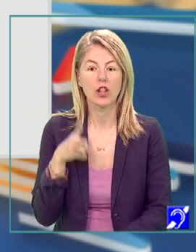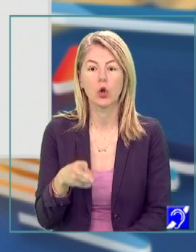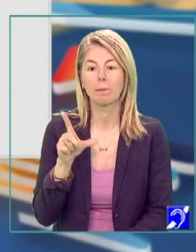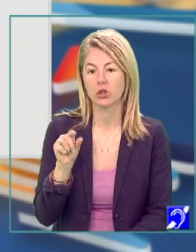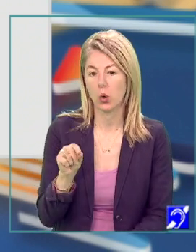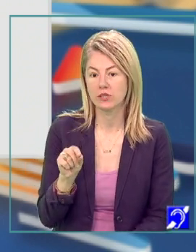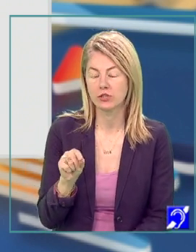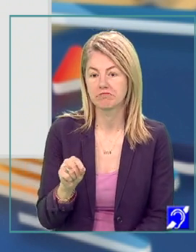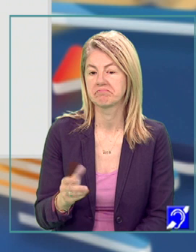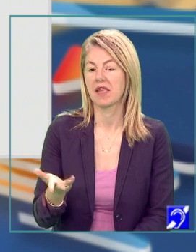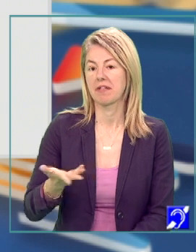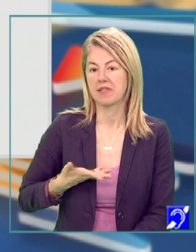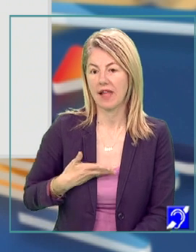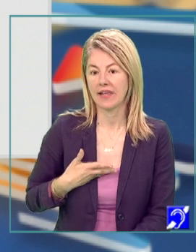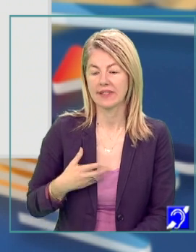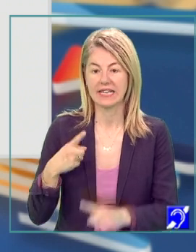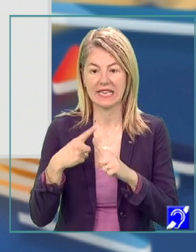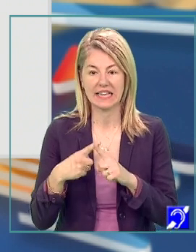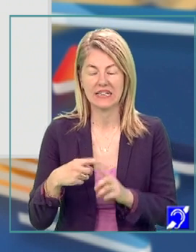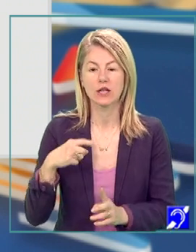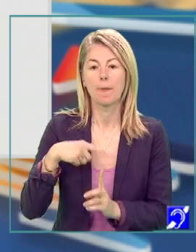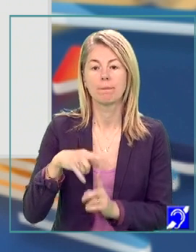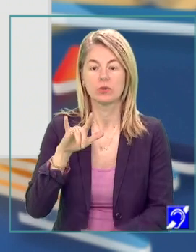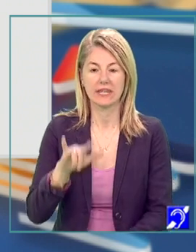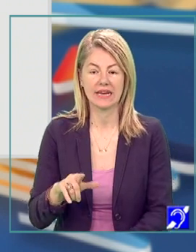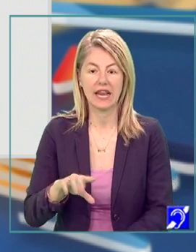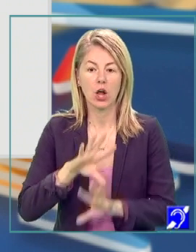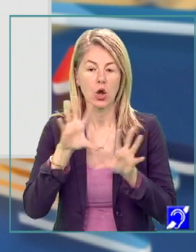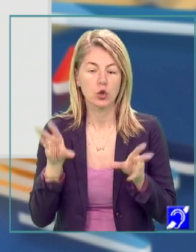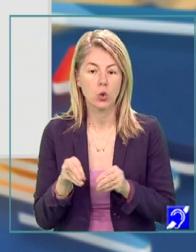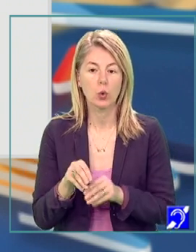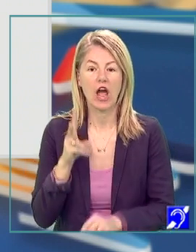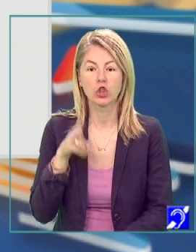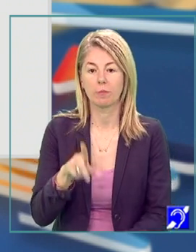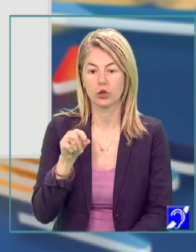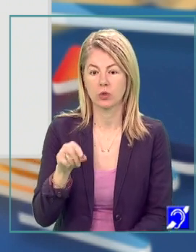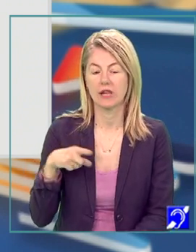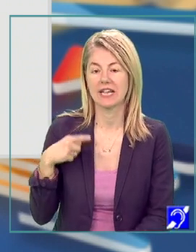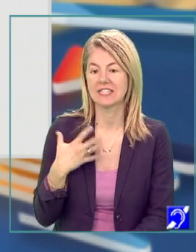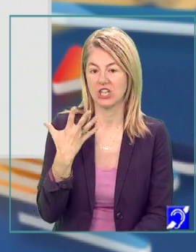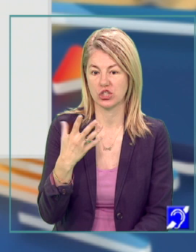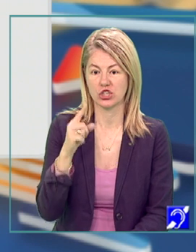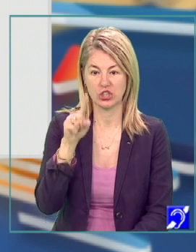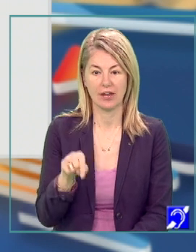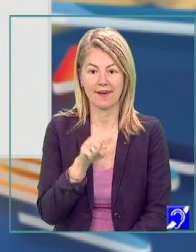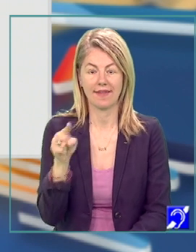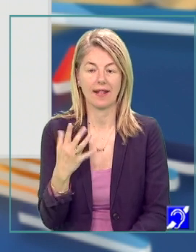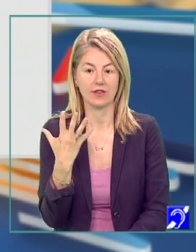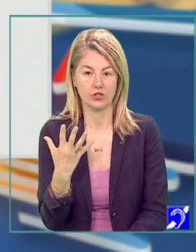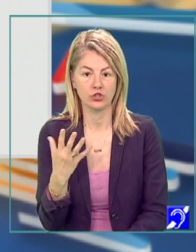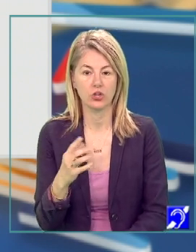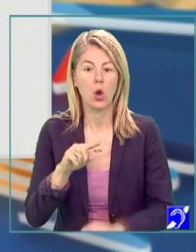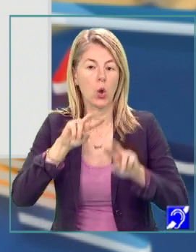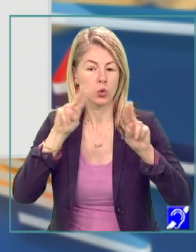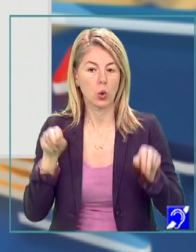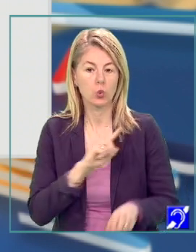2020. Deci ne-a dat că x plus y totul la 2020 este egal cu 5 radical din 5, totul